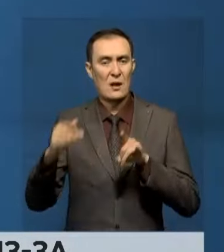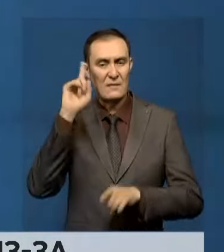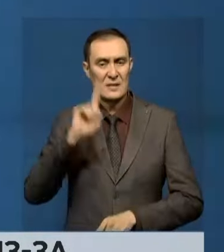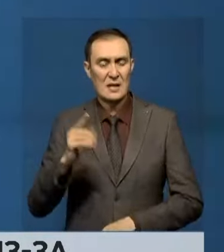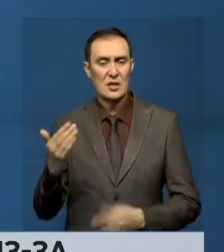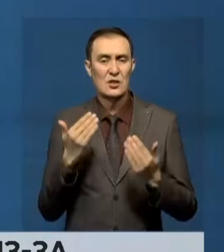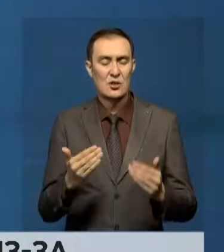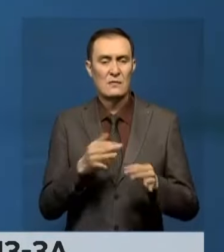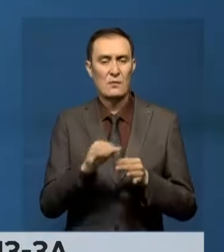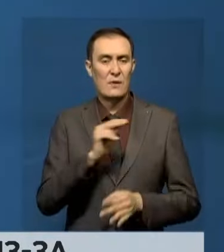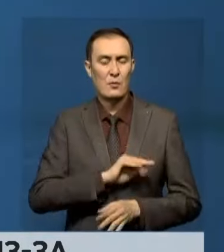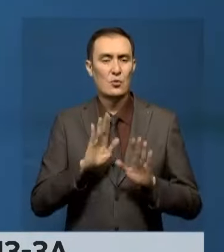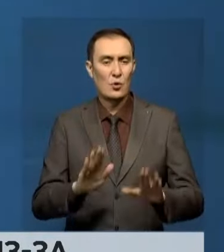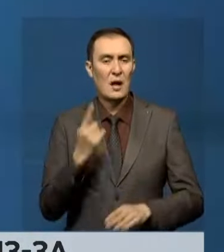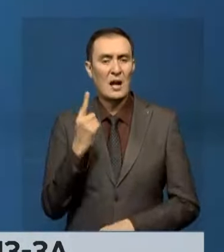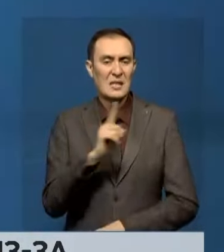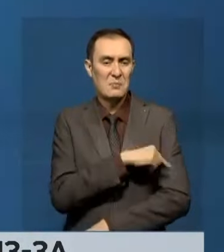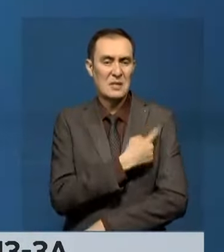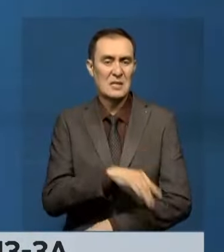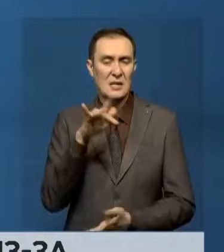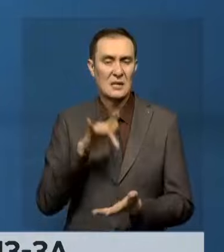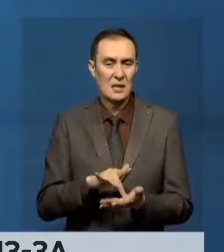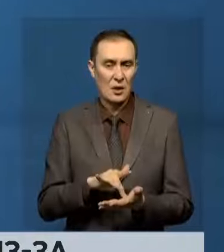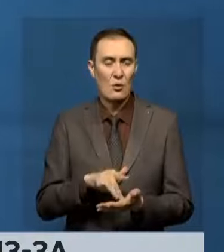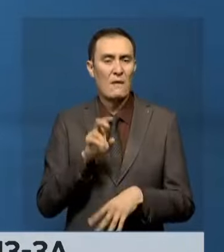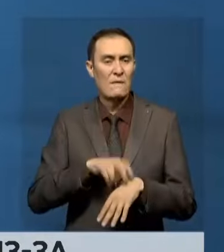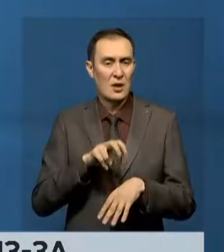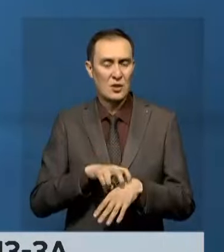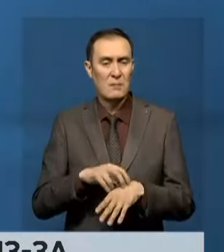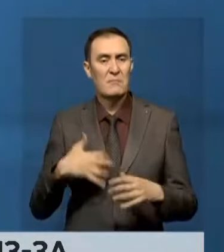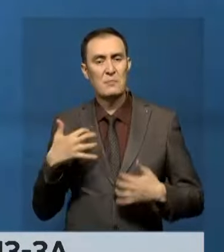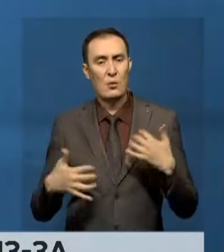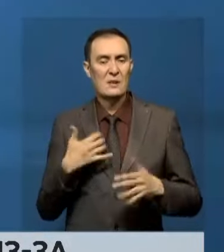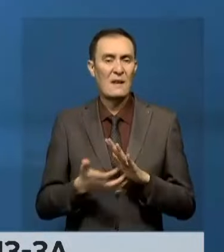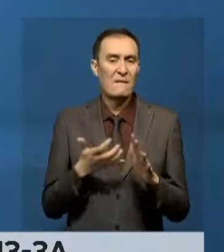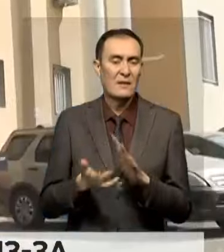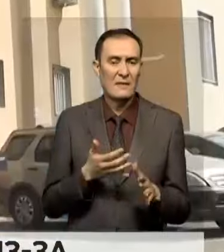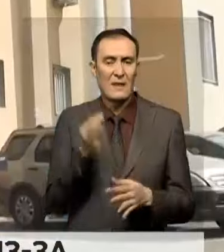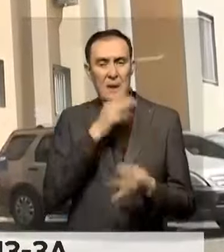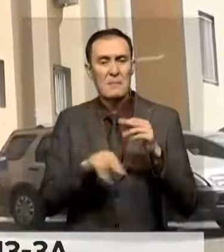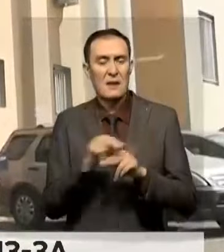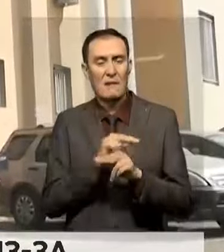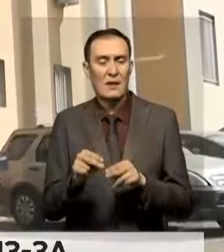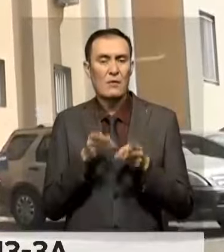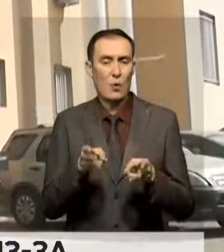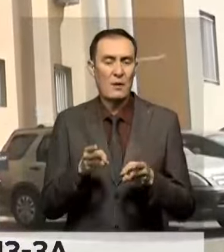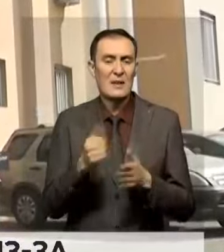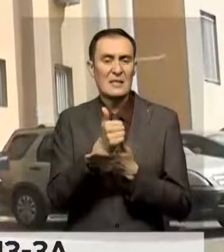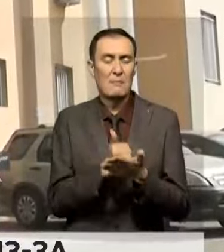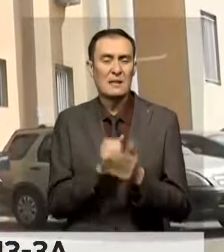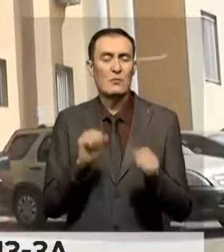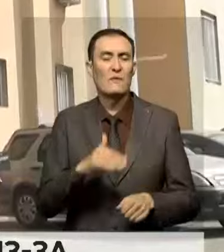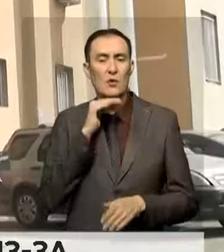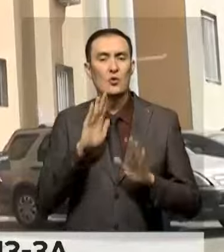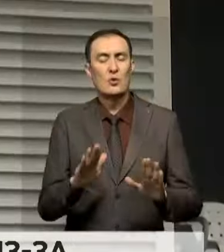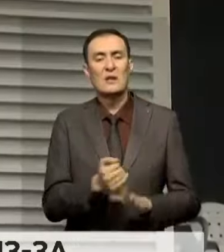Израиля. Сейчас в регионе функционирует лишь один медицинский центр, но медики опасаются нехватки медикаментов и топлива. Запасов может